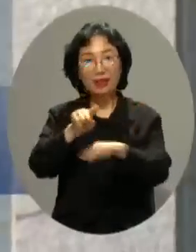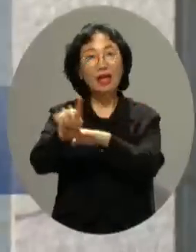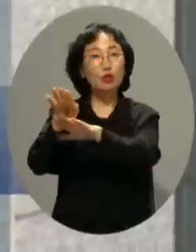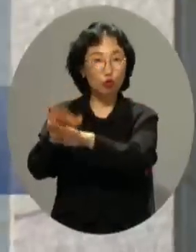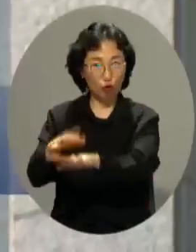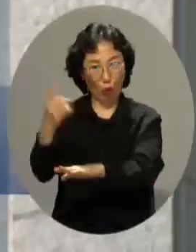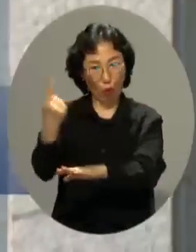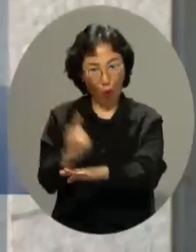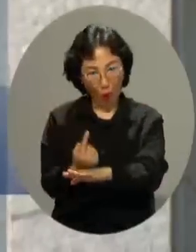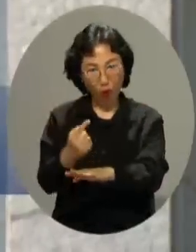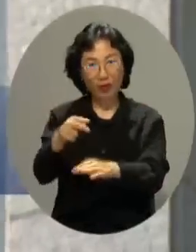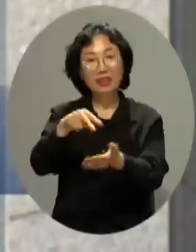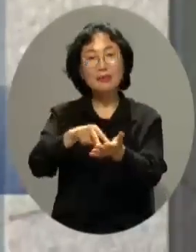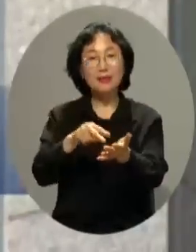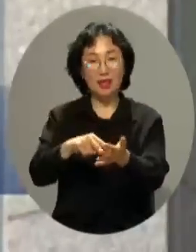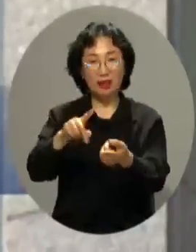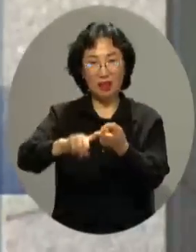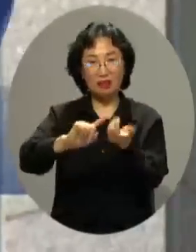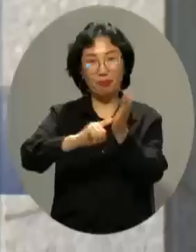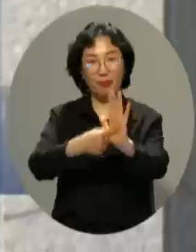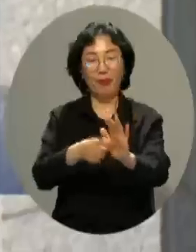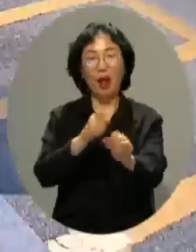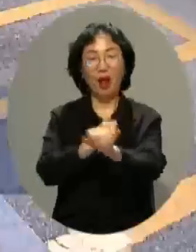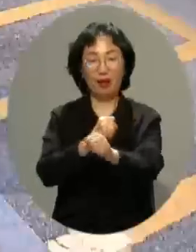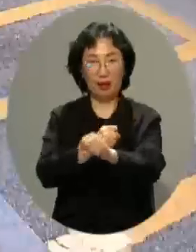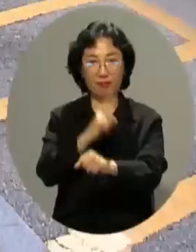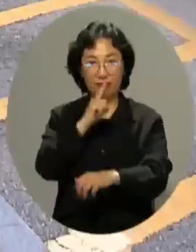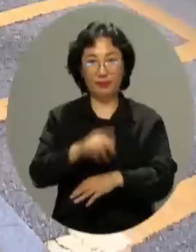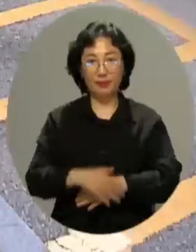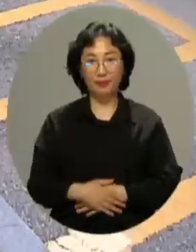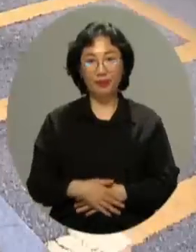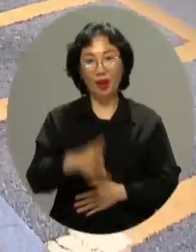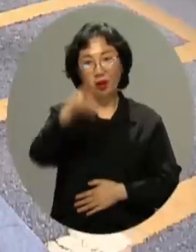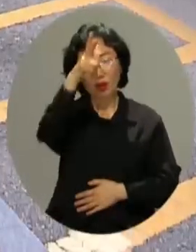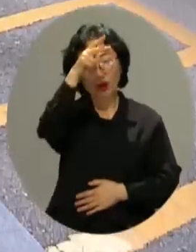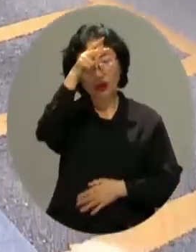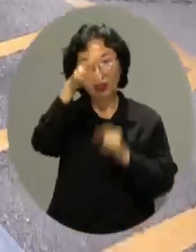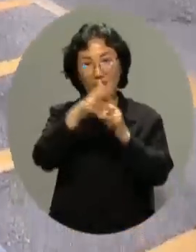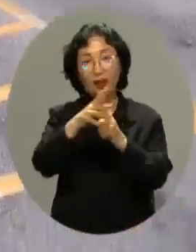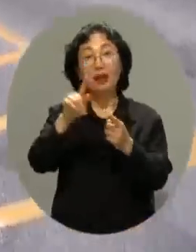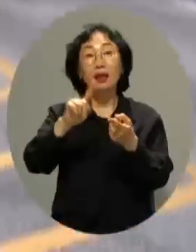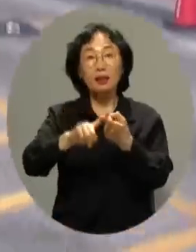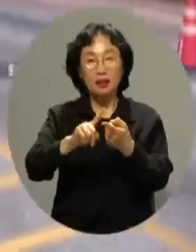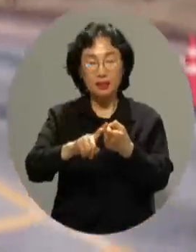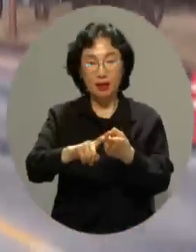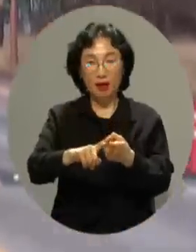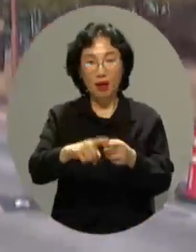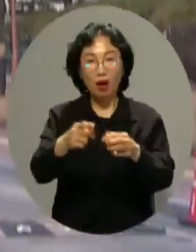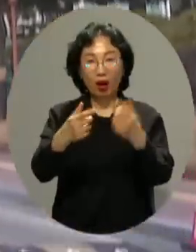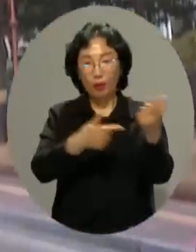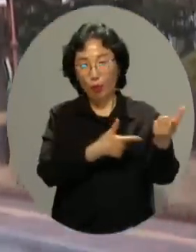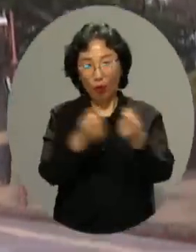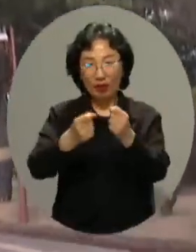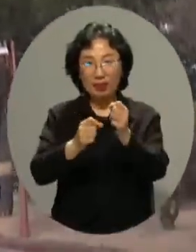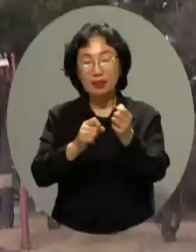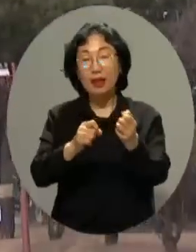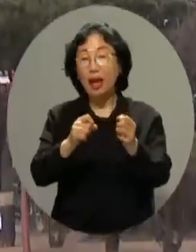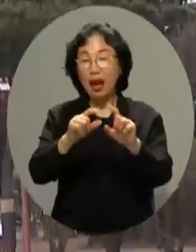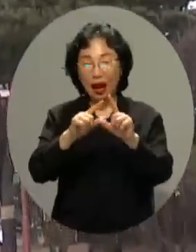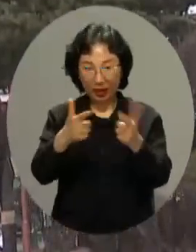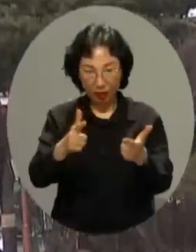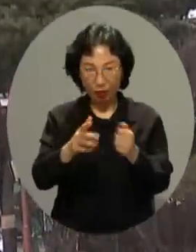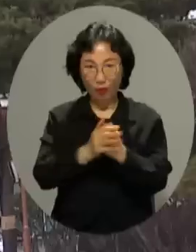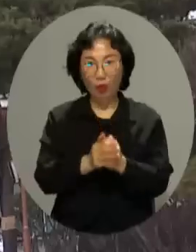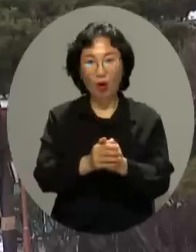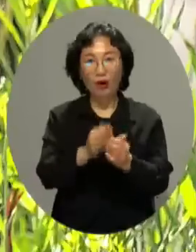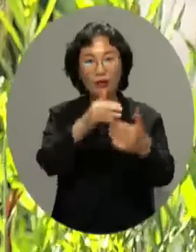오고 그런 차원에서 자정 분위기로 한 거지. 경찰은 메시지는 일괄 발송이 아닌 부서별 발송이라는